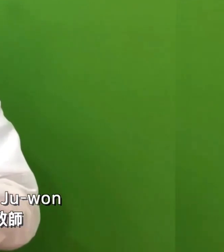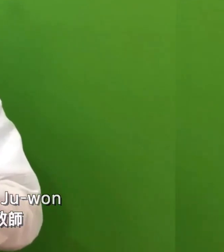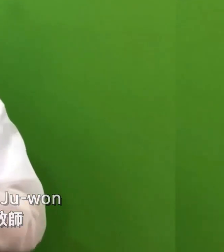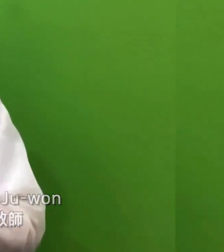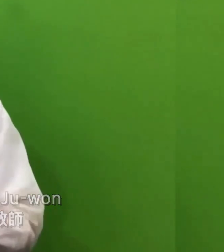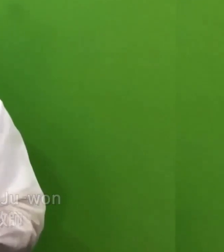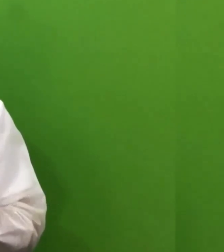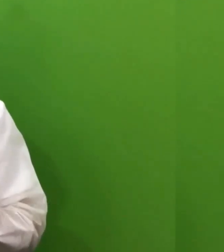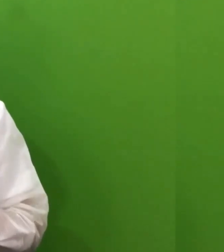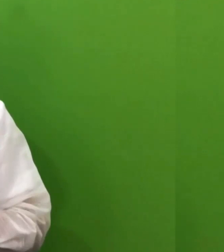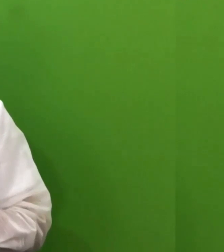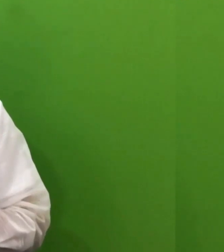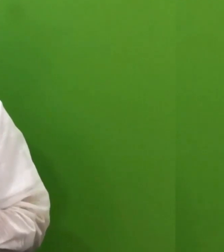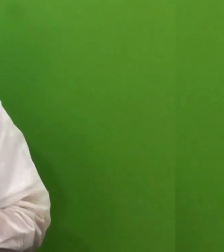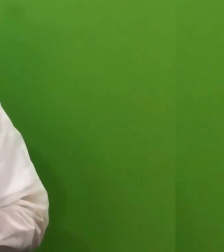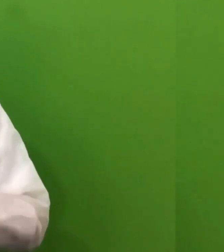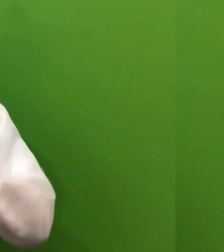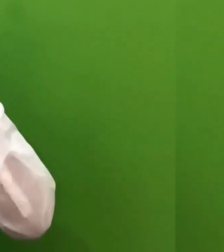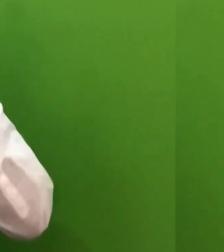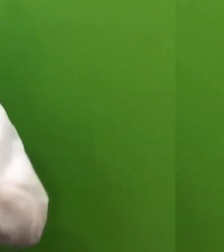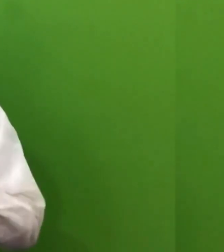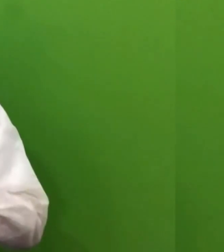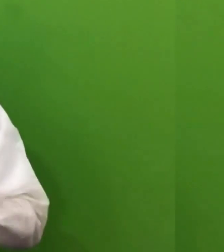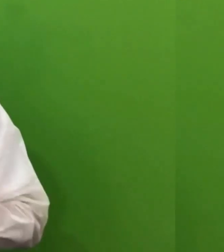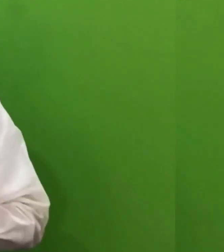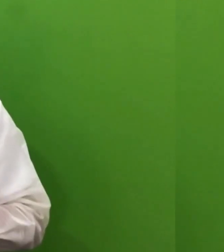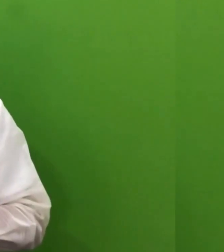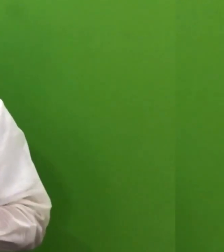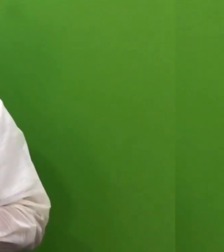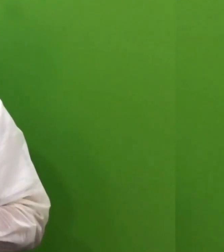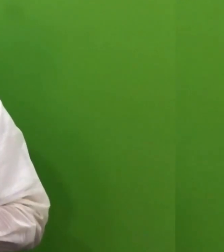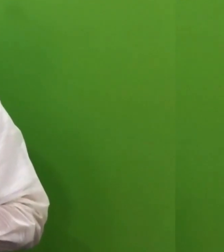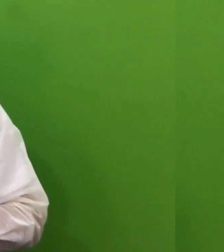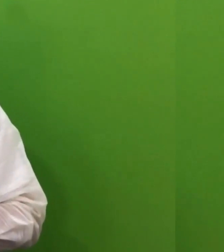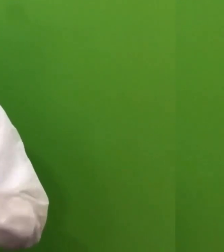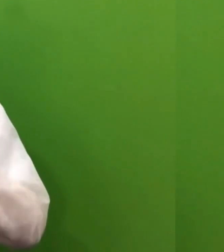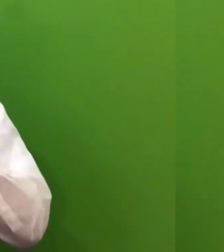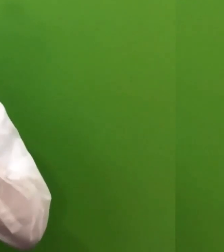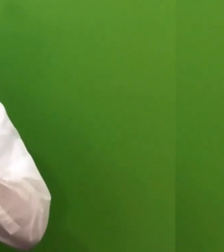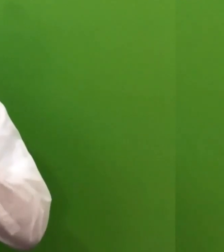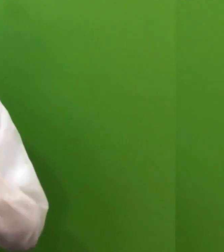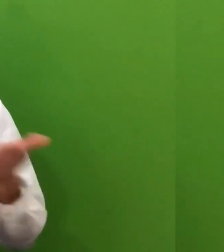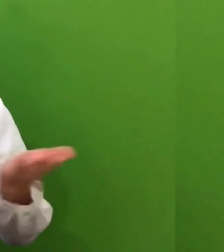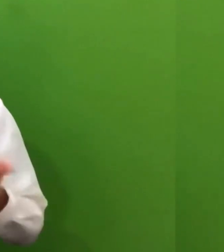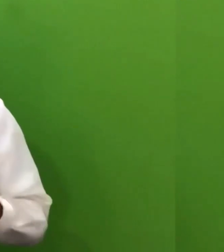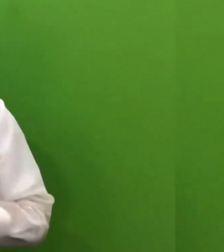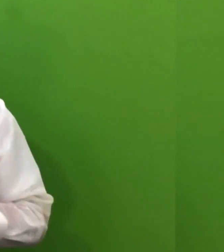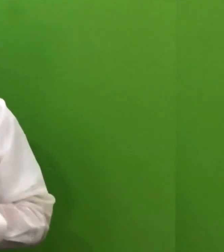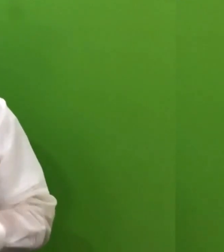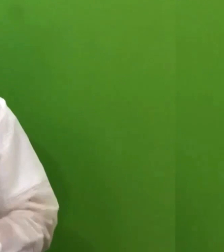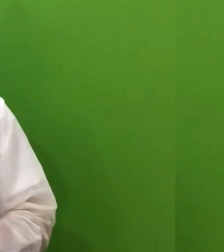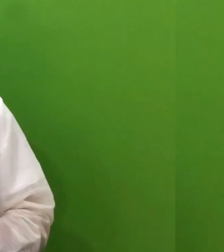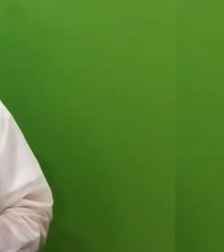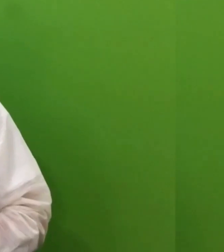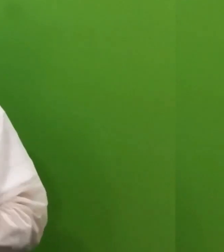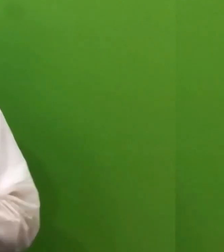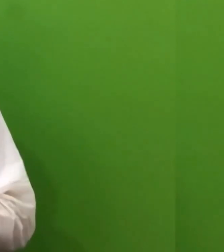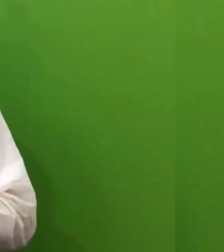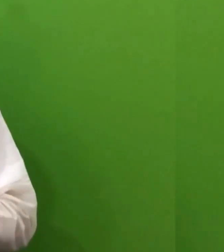속에서 필리핀 팔라완에 파송되어 팔라완 예원 농인교회에서 사역하고